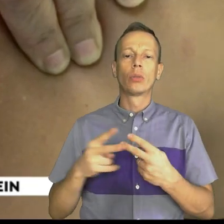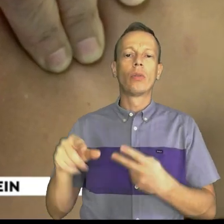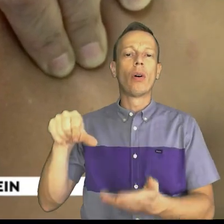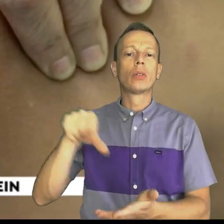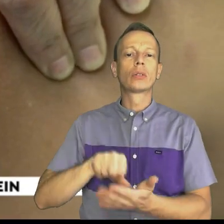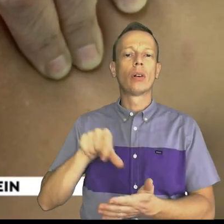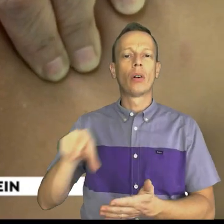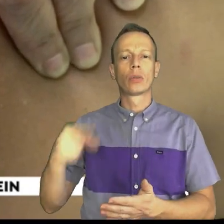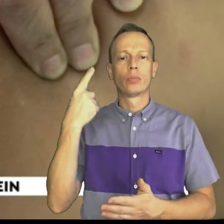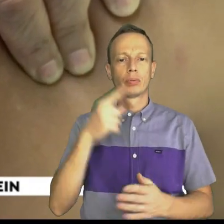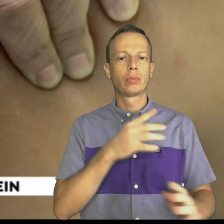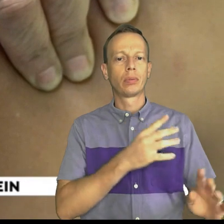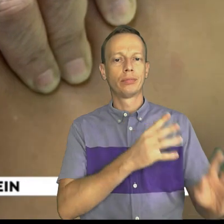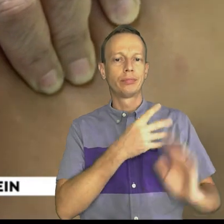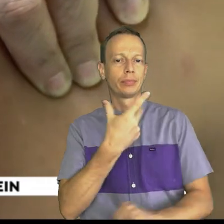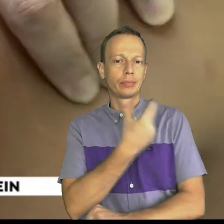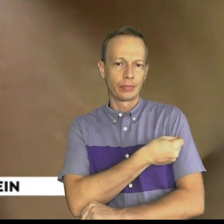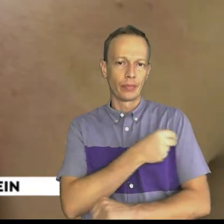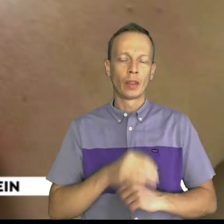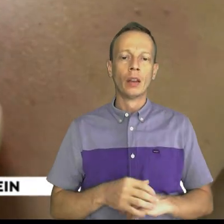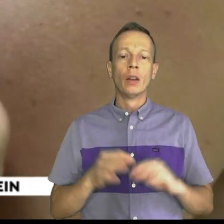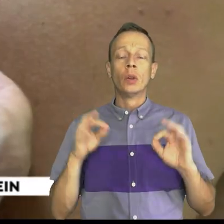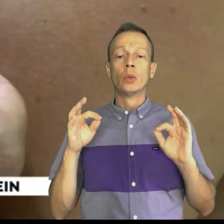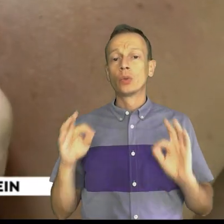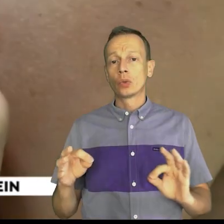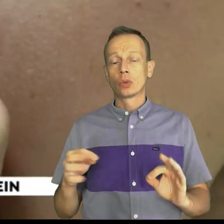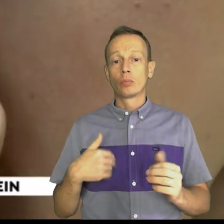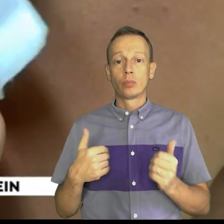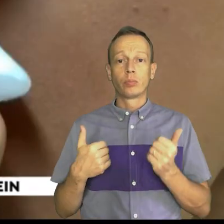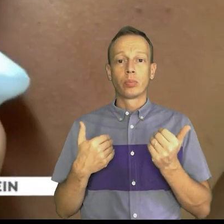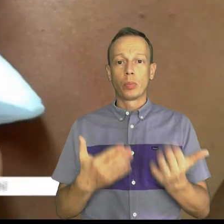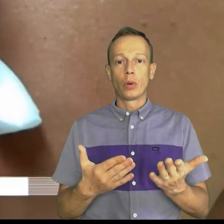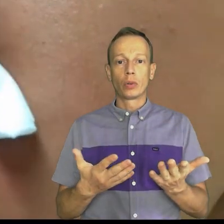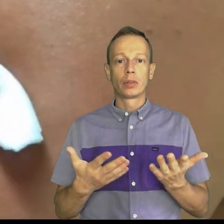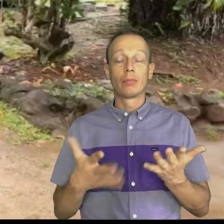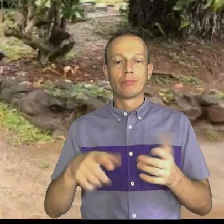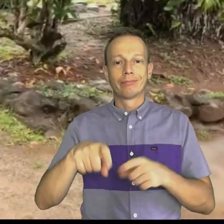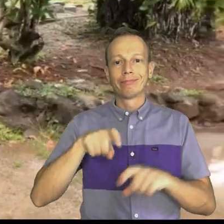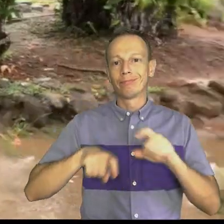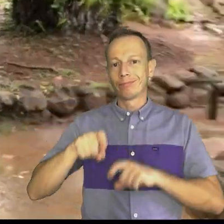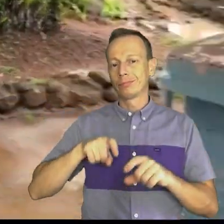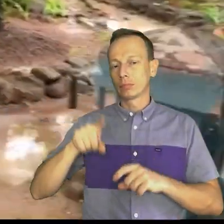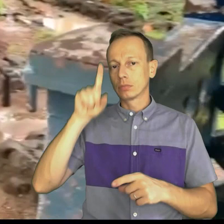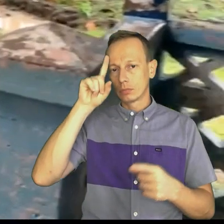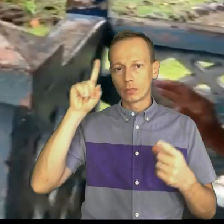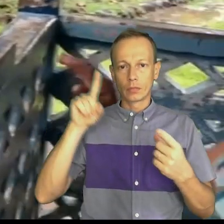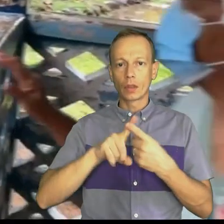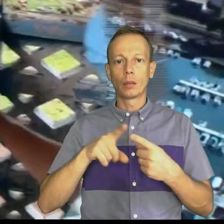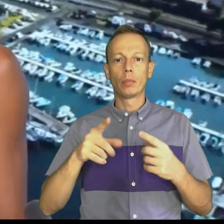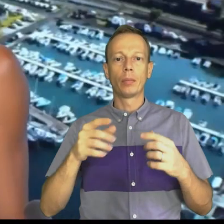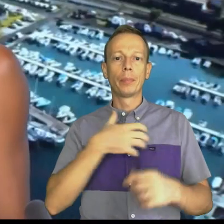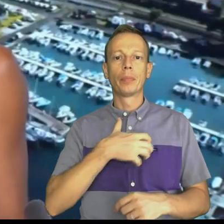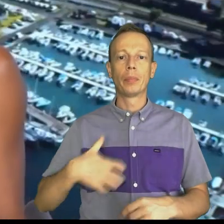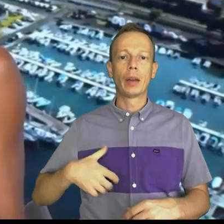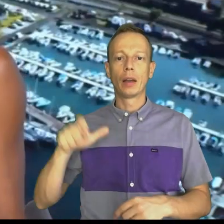'attente devant les dispensaires. Mais je vous propose, avant d'aller plus loin, de revenir